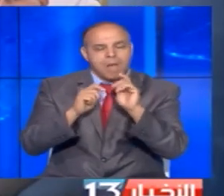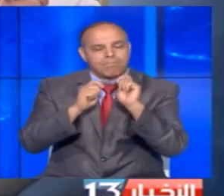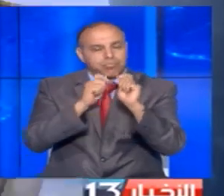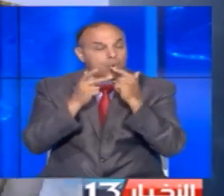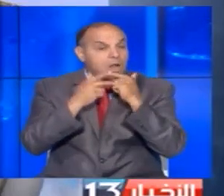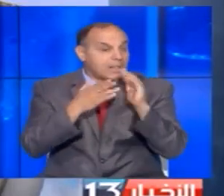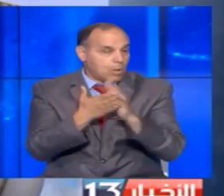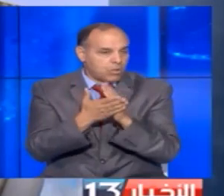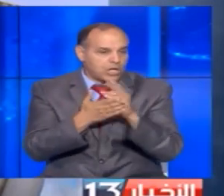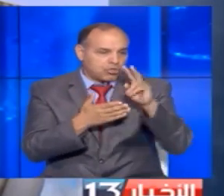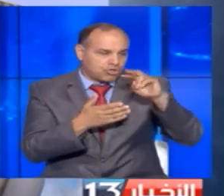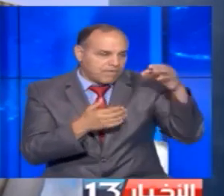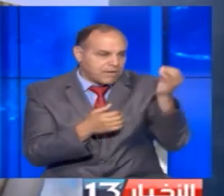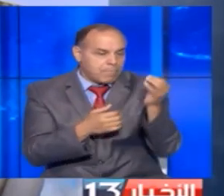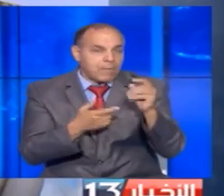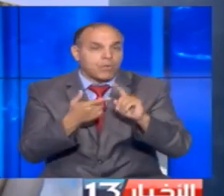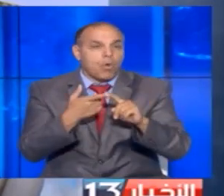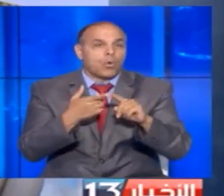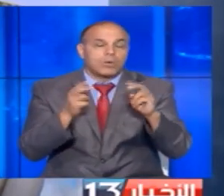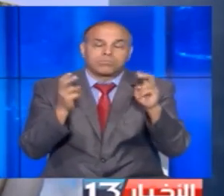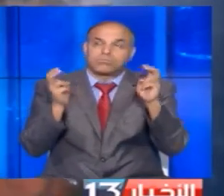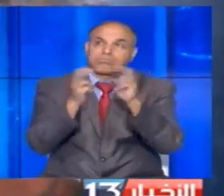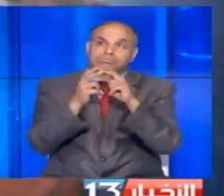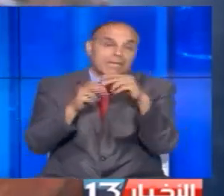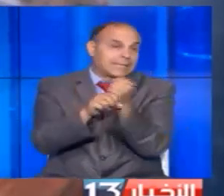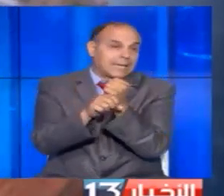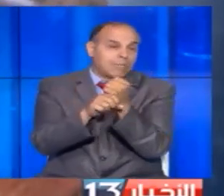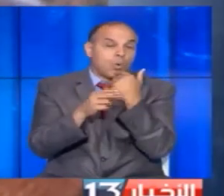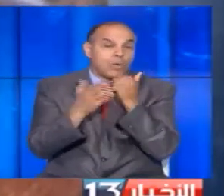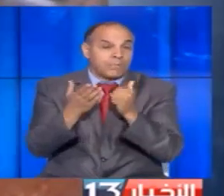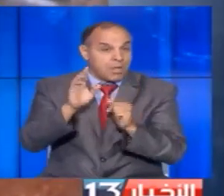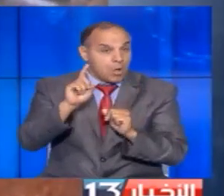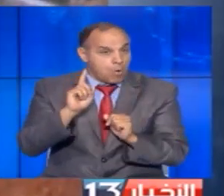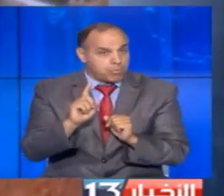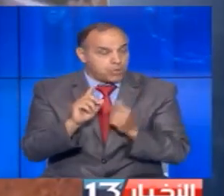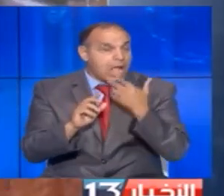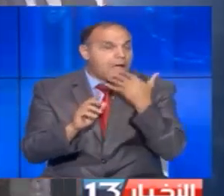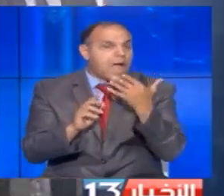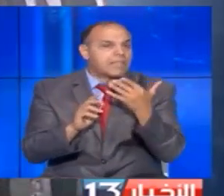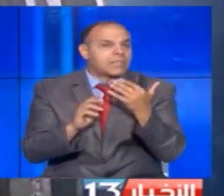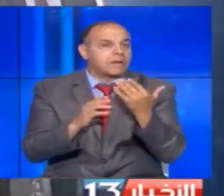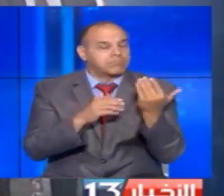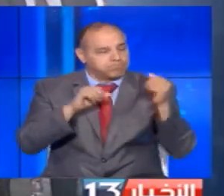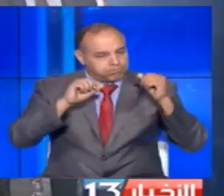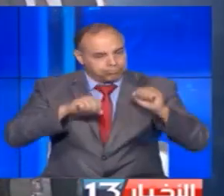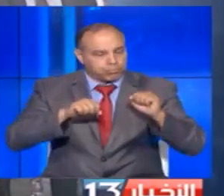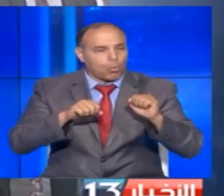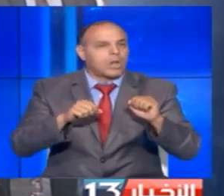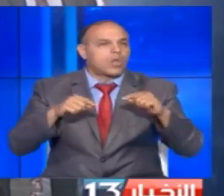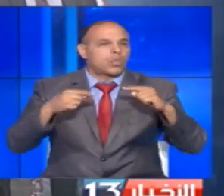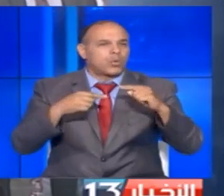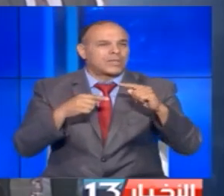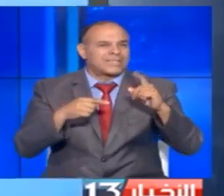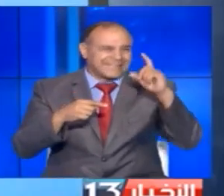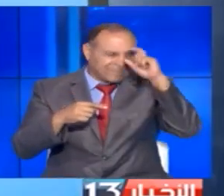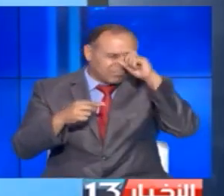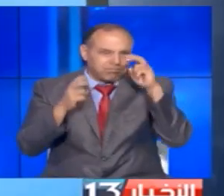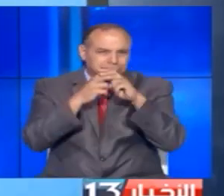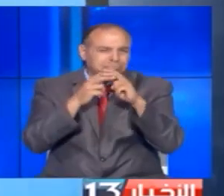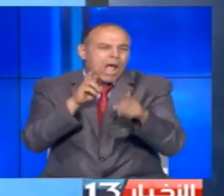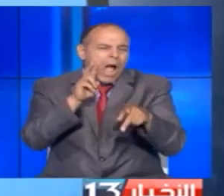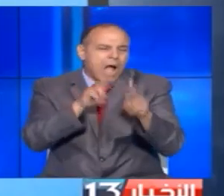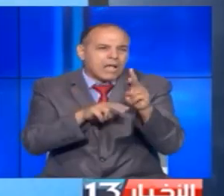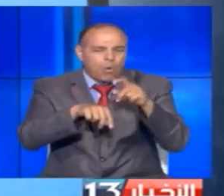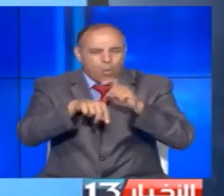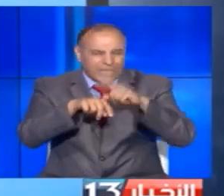توفير عشرين بالمائه من الانتاج الوطني من الطاقه وهو ما سيمكن من مواجهه ضروره الاستهلاك في